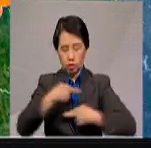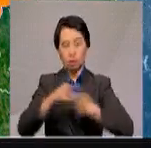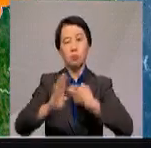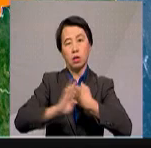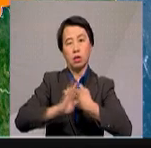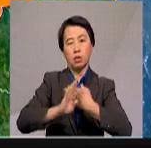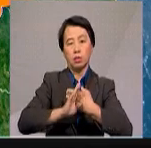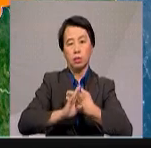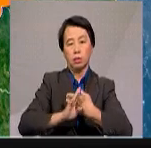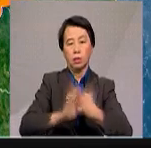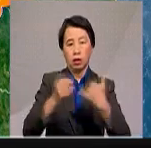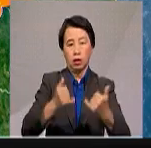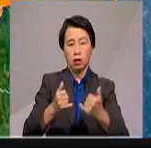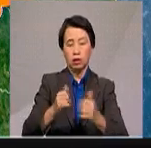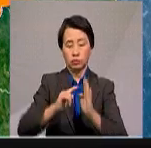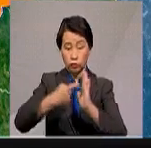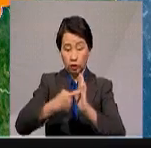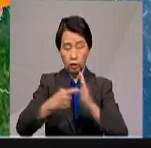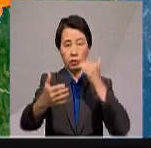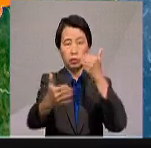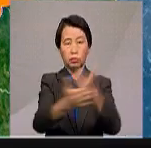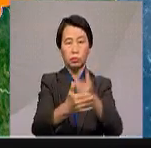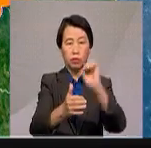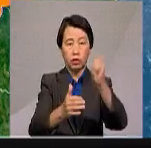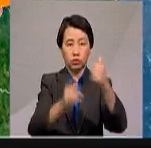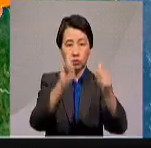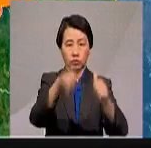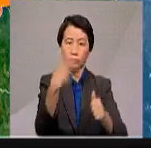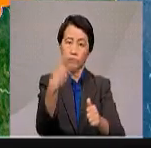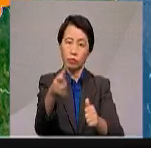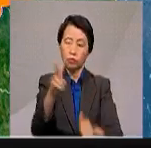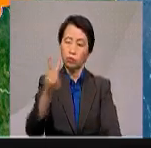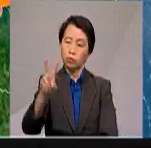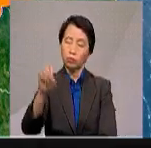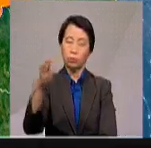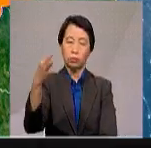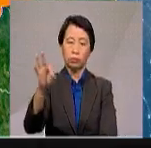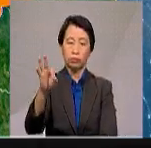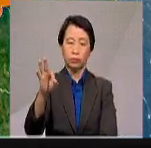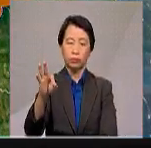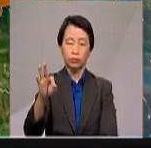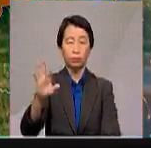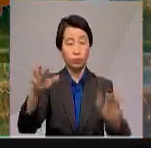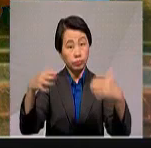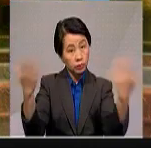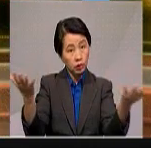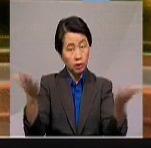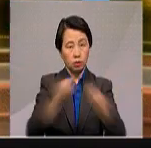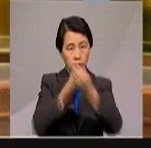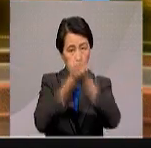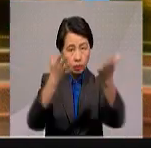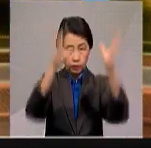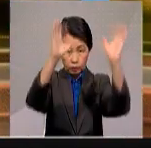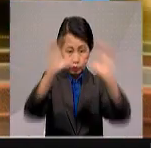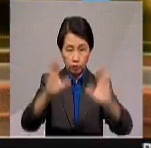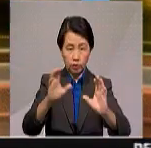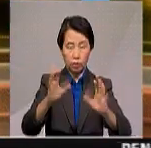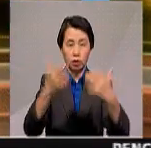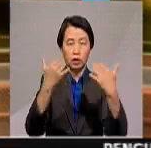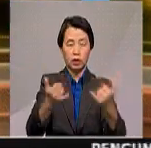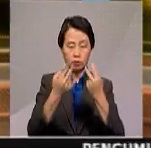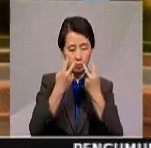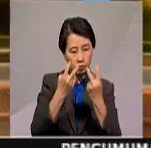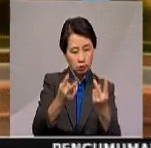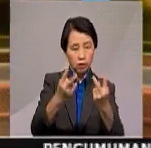yang lain. Amaran ini berkuat kuasa sehingga 10 Disember 2019. Sekian dahulu info cuaca buat kali ini. Sebelum berpisah,